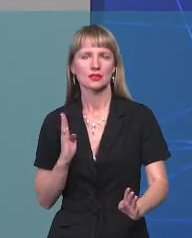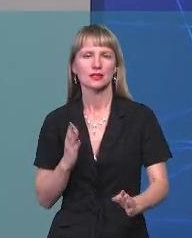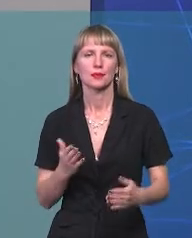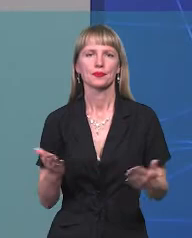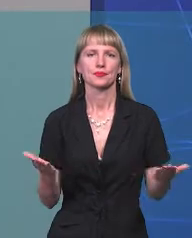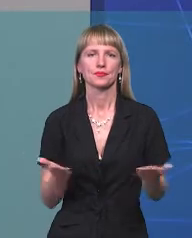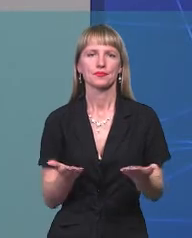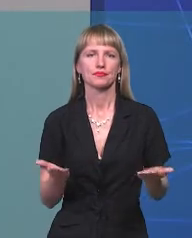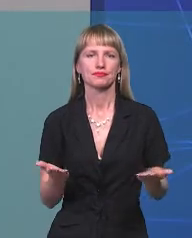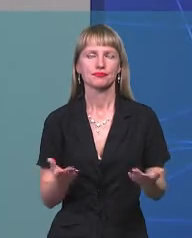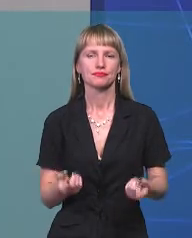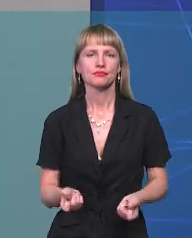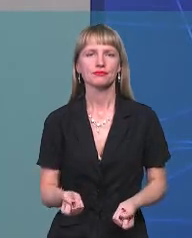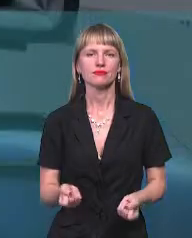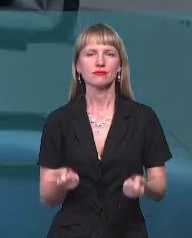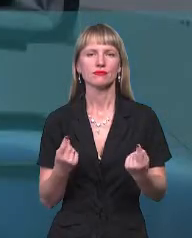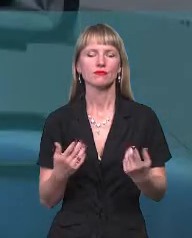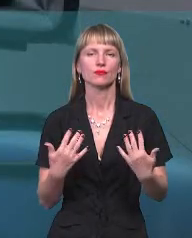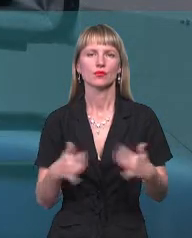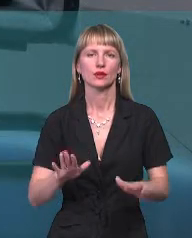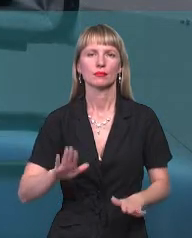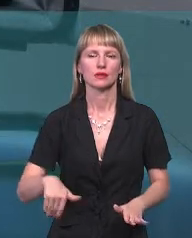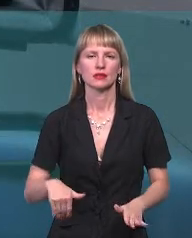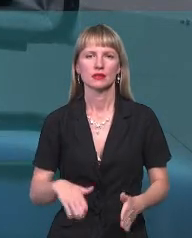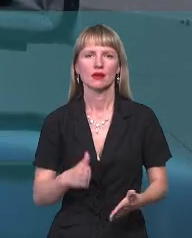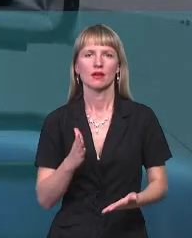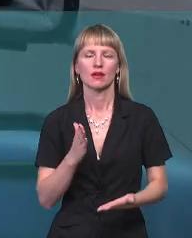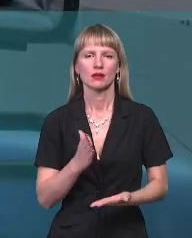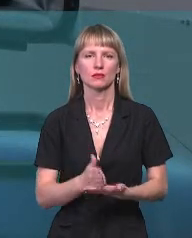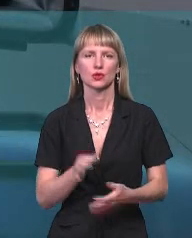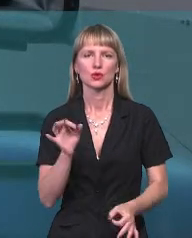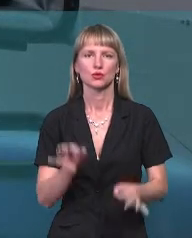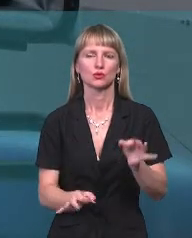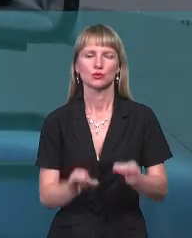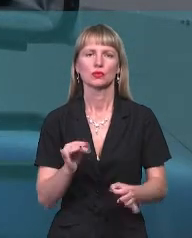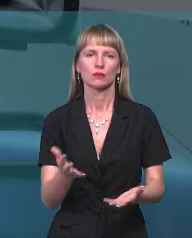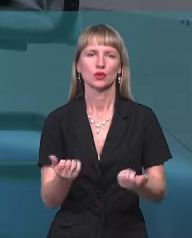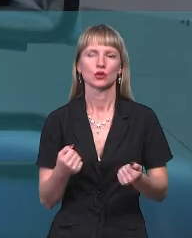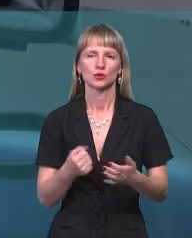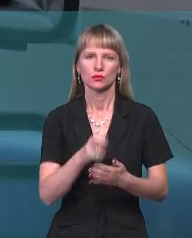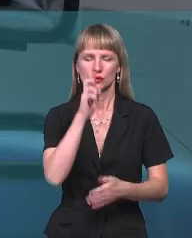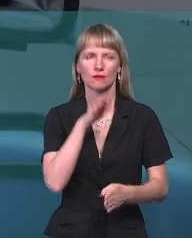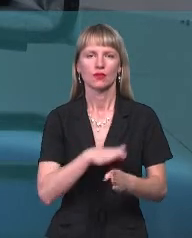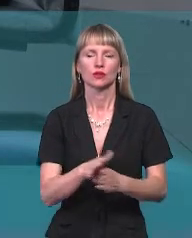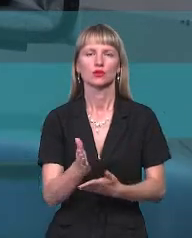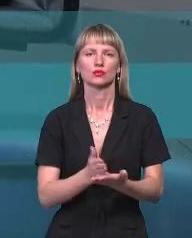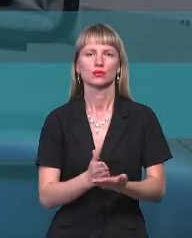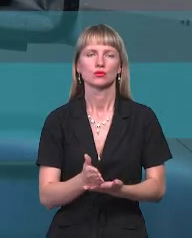яка виникає вже після винесення рішення суду і надходження до Державної виконавчої